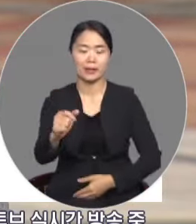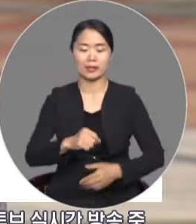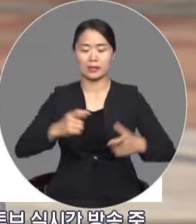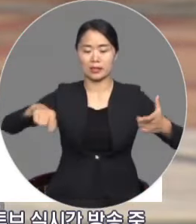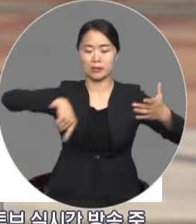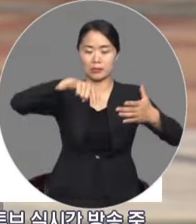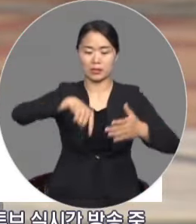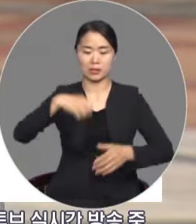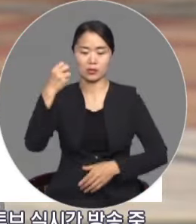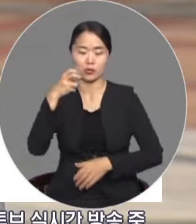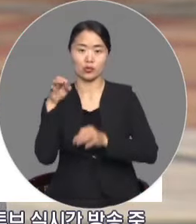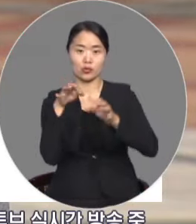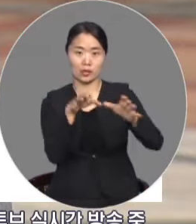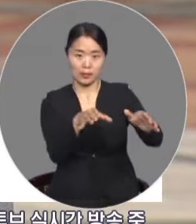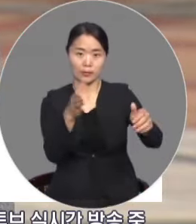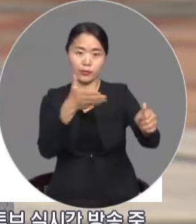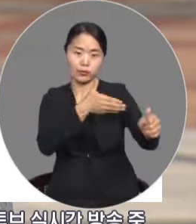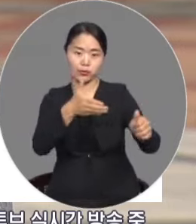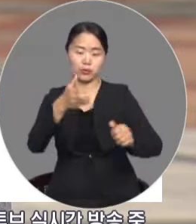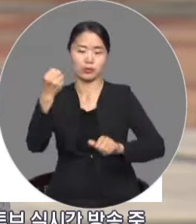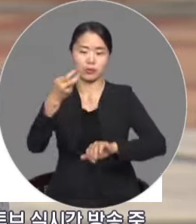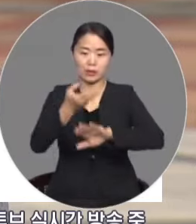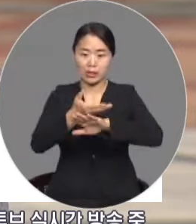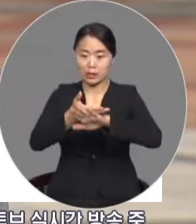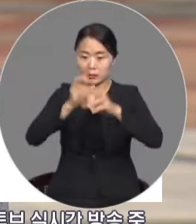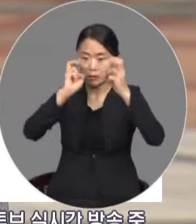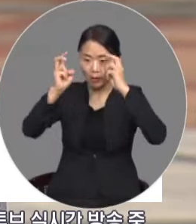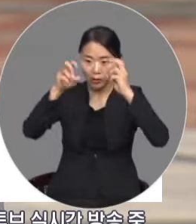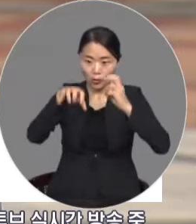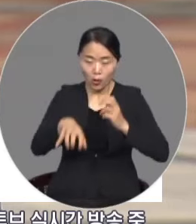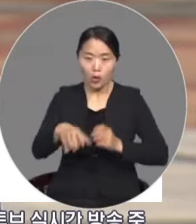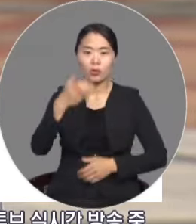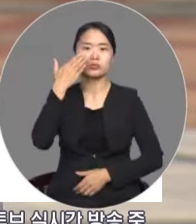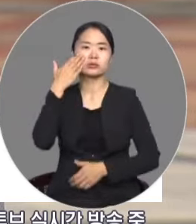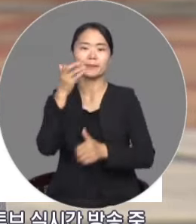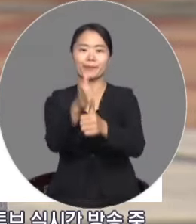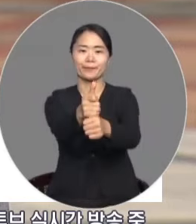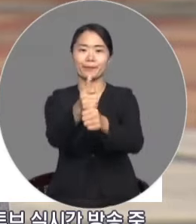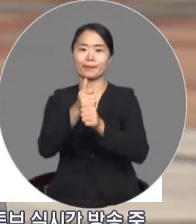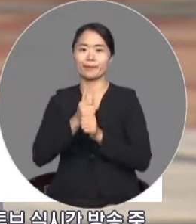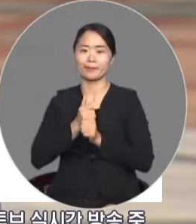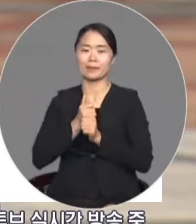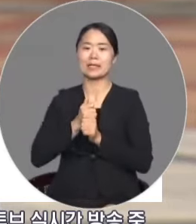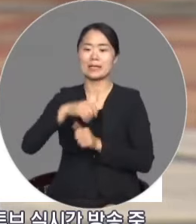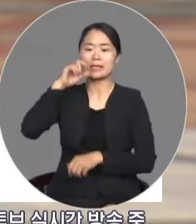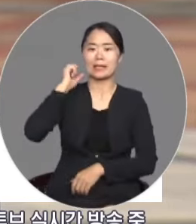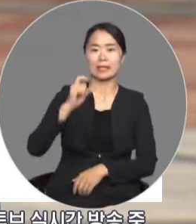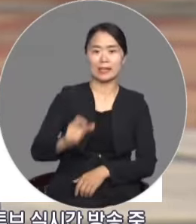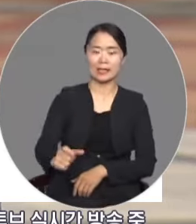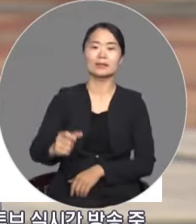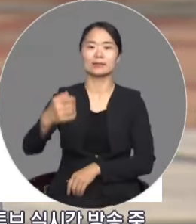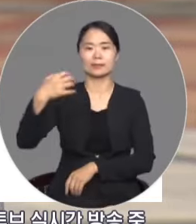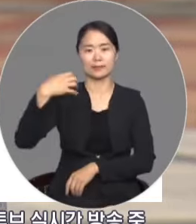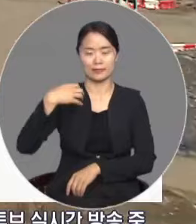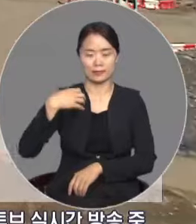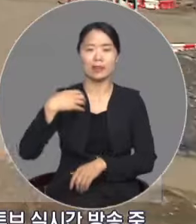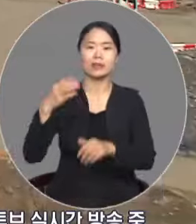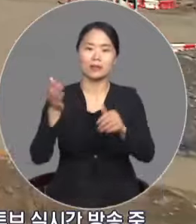재투자를 촉진할 수 있을 뿐만 아니라 타 지역의 기업들을 저희 울산으로 유치할 수 있는 그러한 강력한 유인책이 될 수